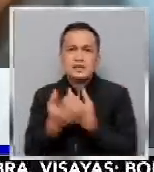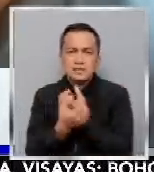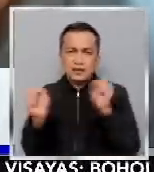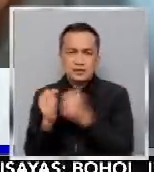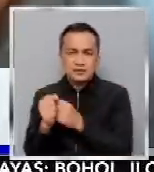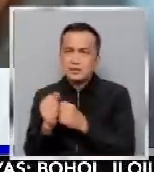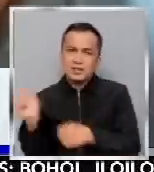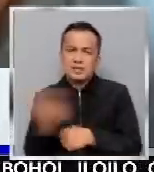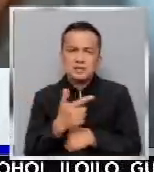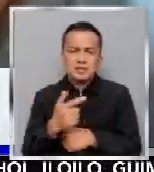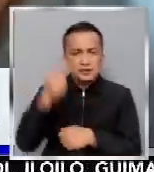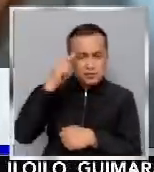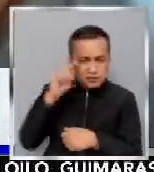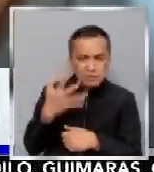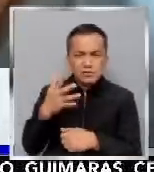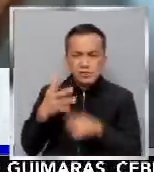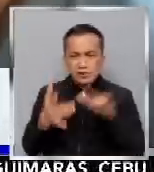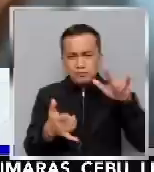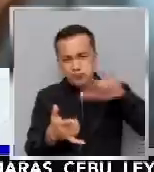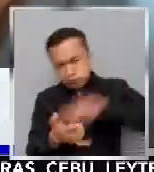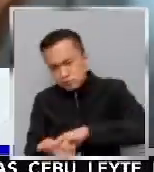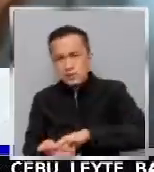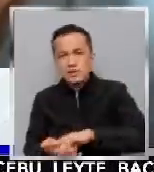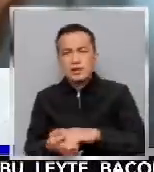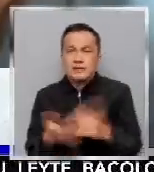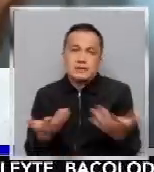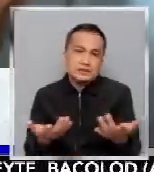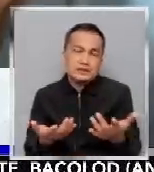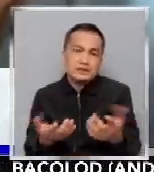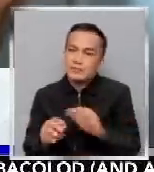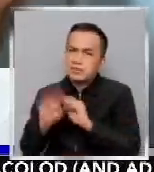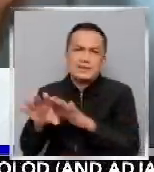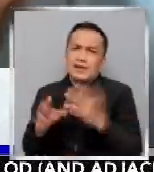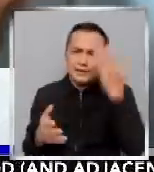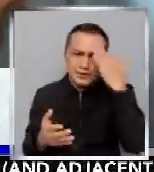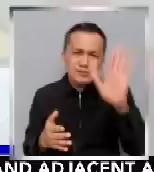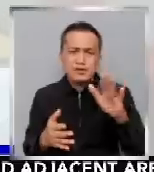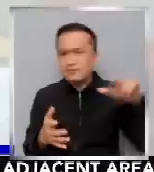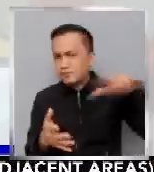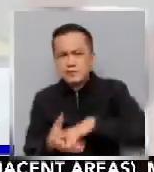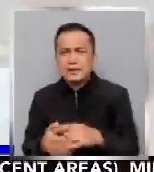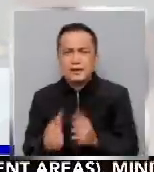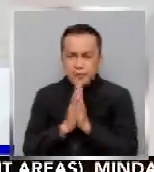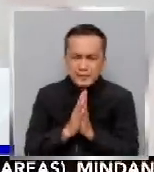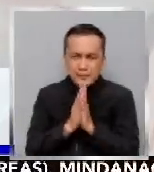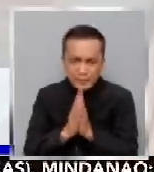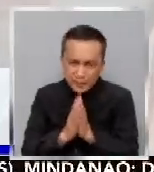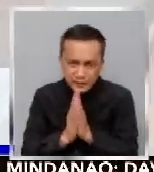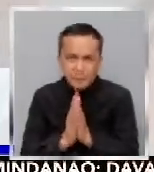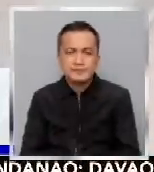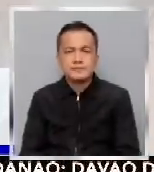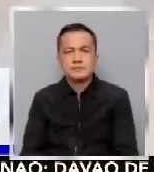it will crash sa tubig or crash sa you know sa bundok. I don't know, but we were praying and praying so hard. Ilang minuto pa